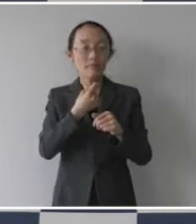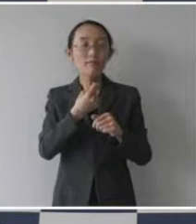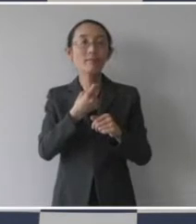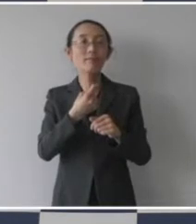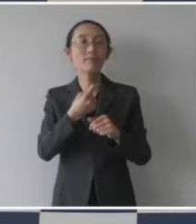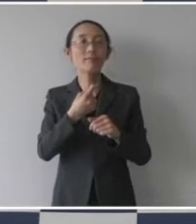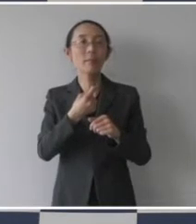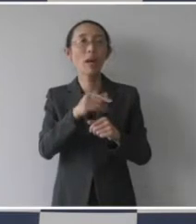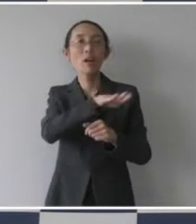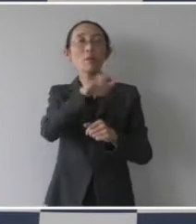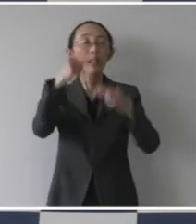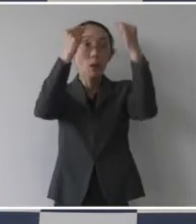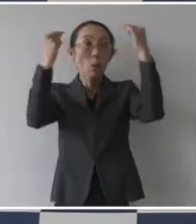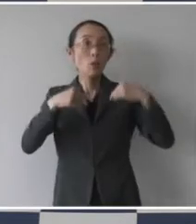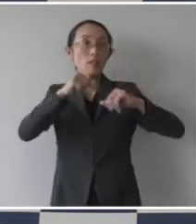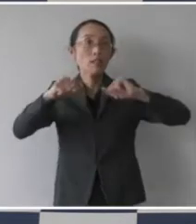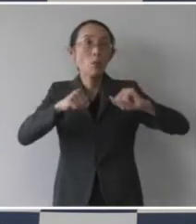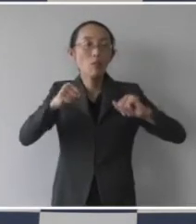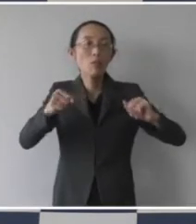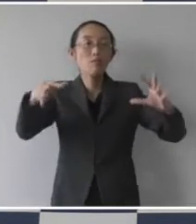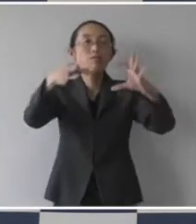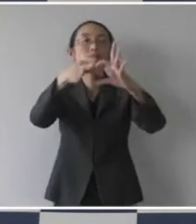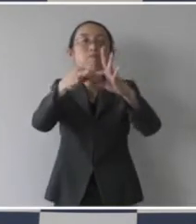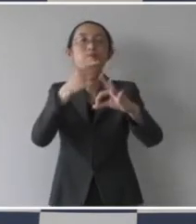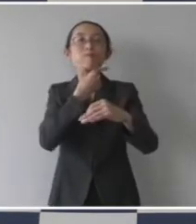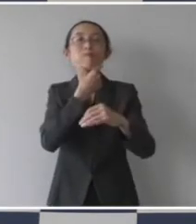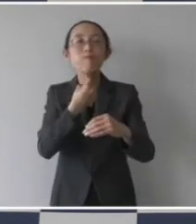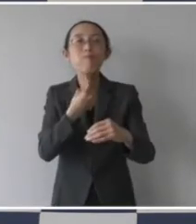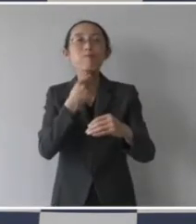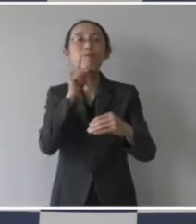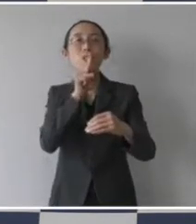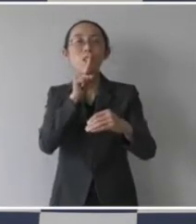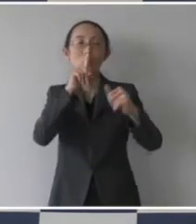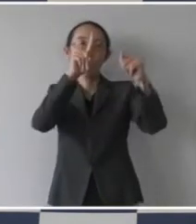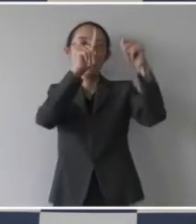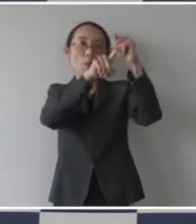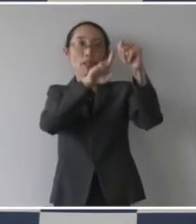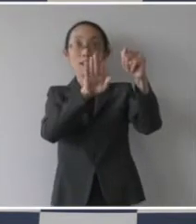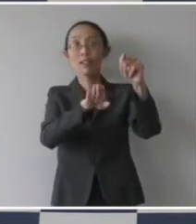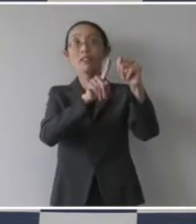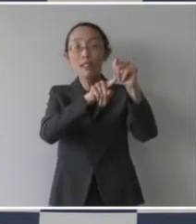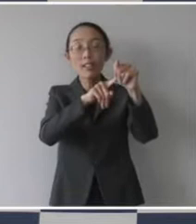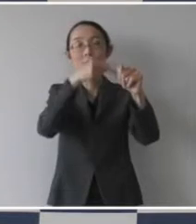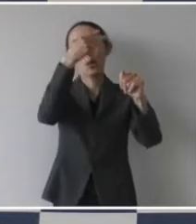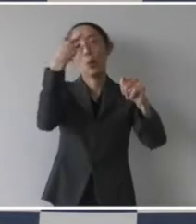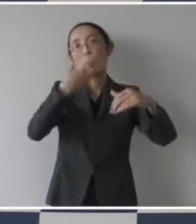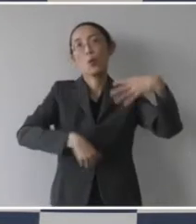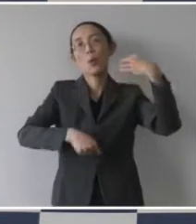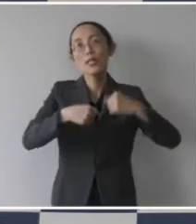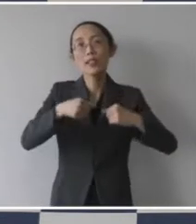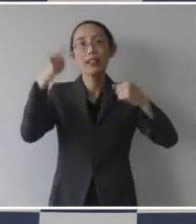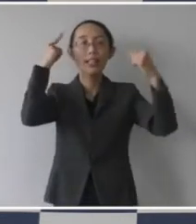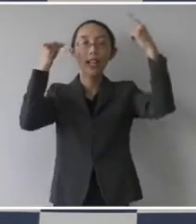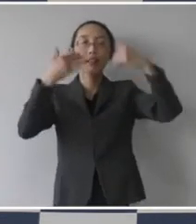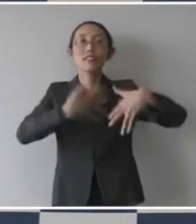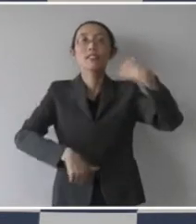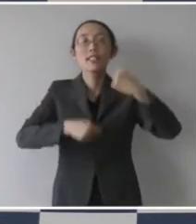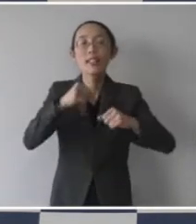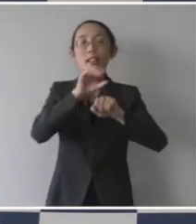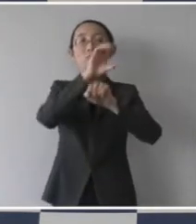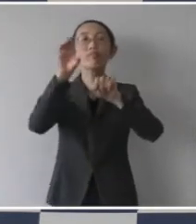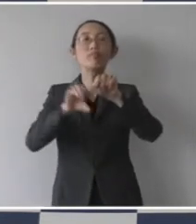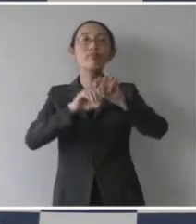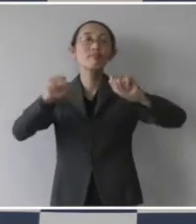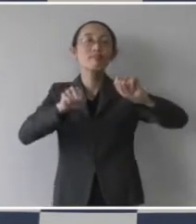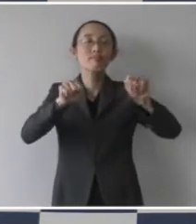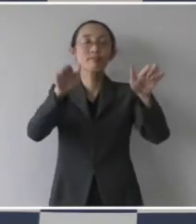人の行動にもつなげてもらいたいということで、高校生大学生の SDGs アクションを募集をしていきたいと思